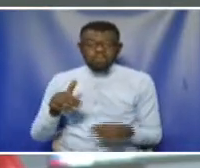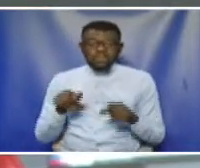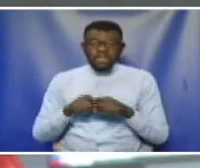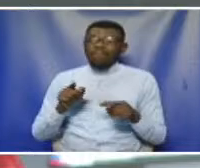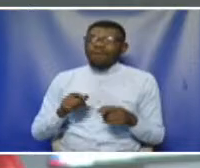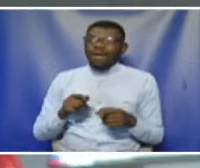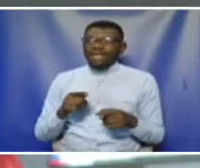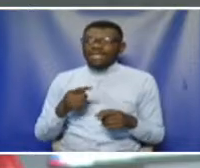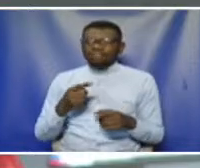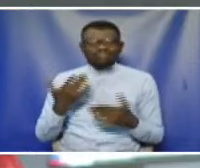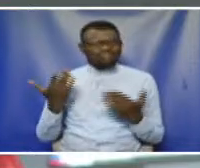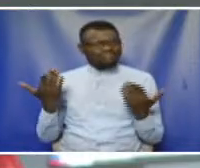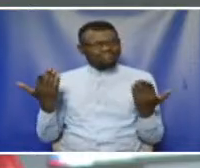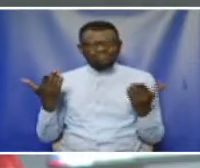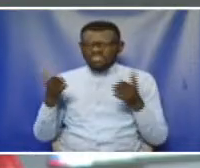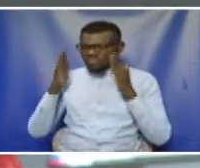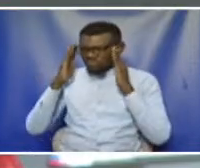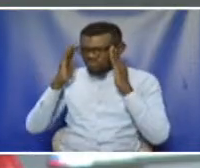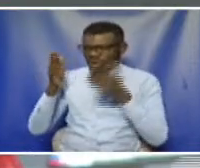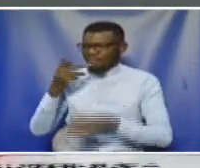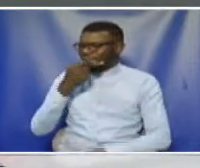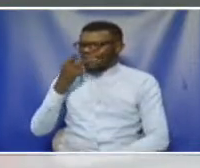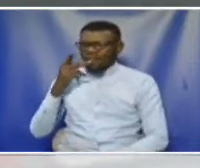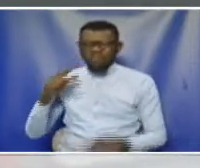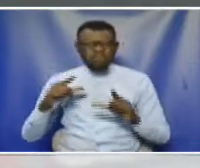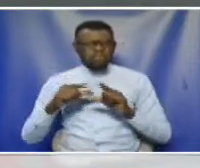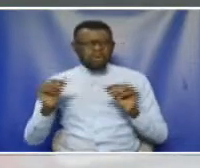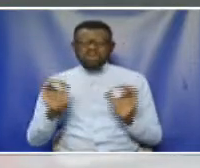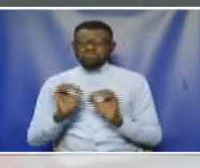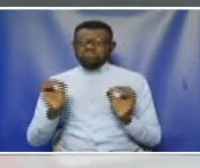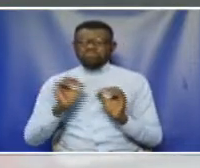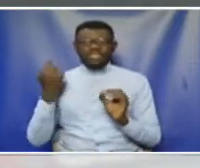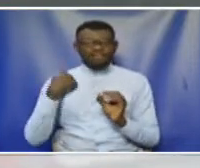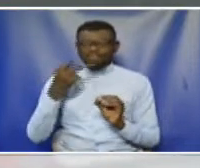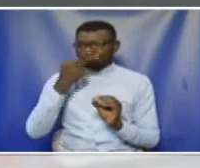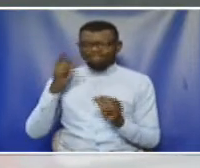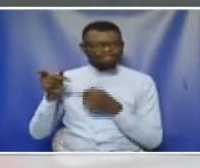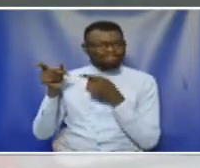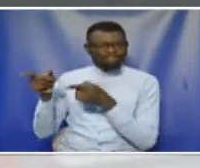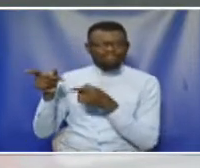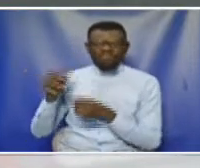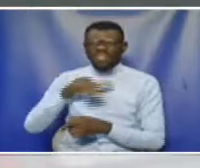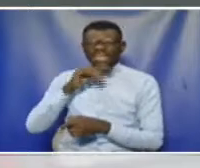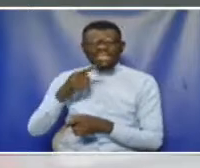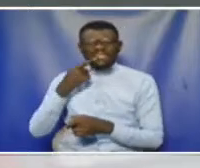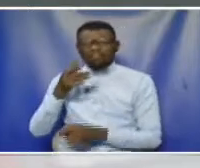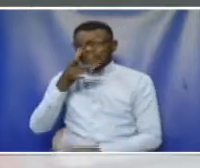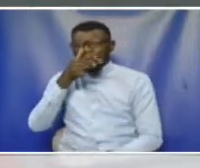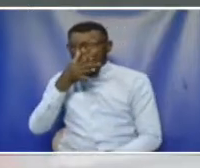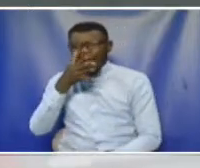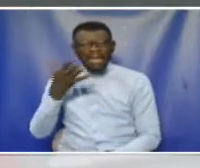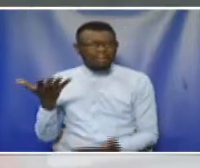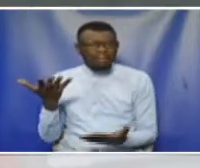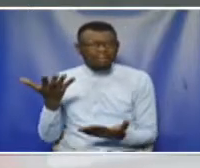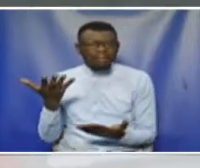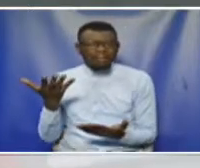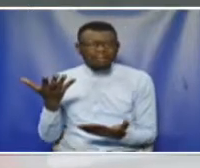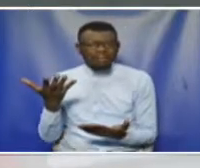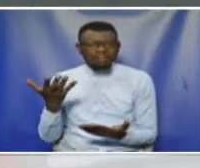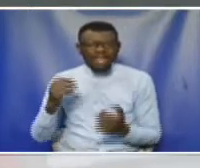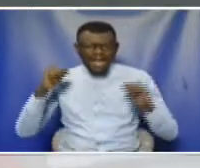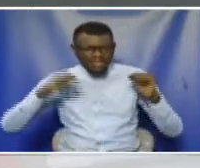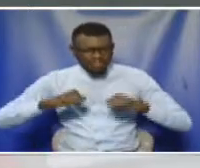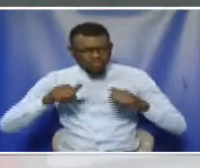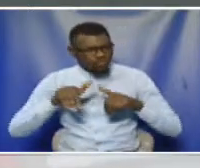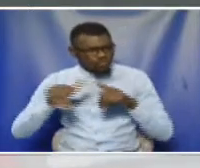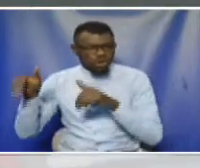akiapa kisogo matamshi ya Kalonzo Musyoka ambaye jana alimlaumu kwa kutokuwa mwaminifu. Odinga badala yake aliuza sera